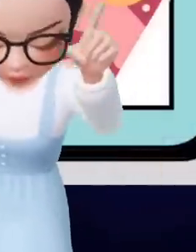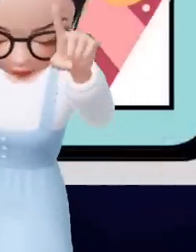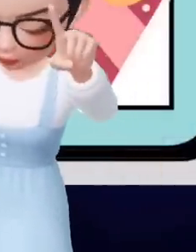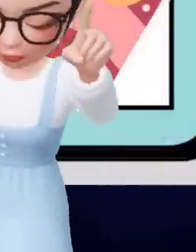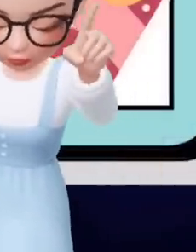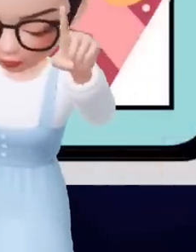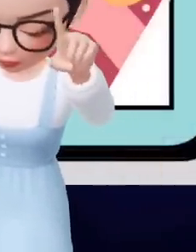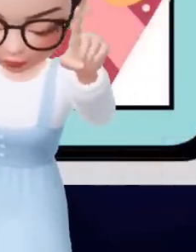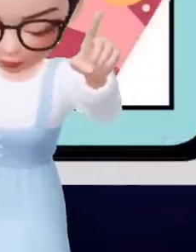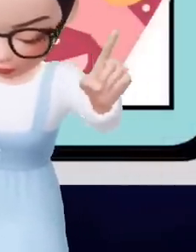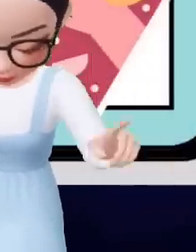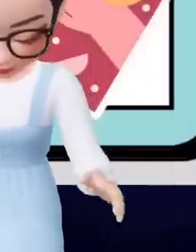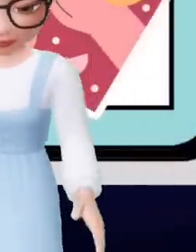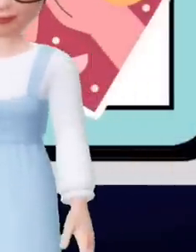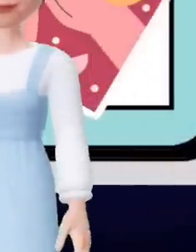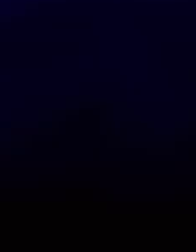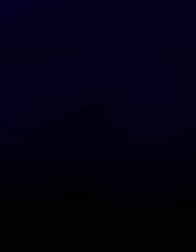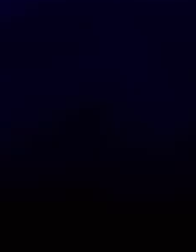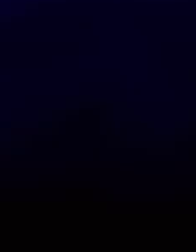kepada jenazah